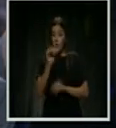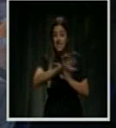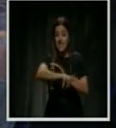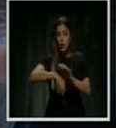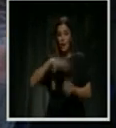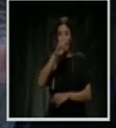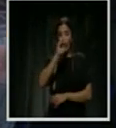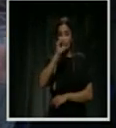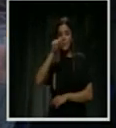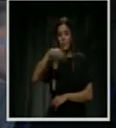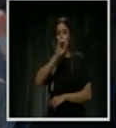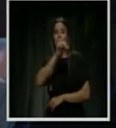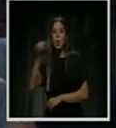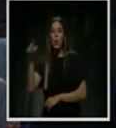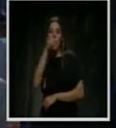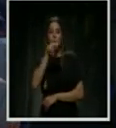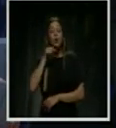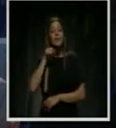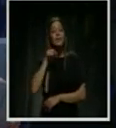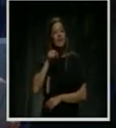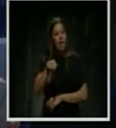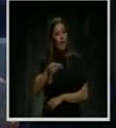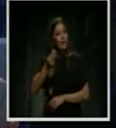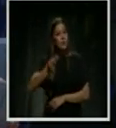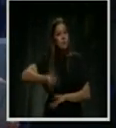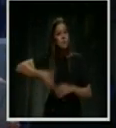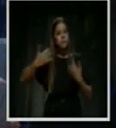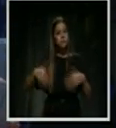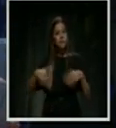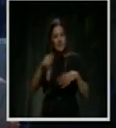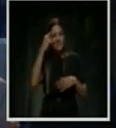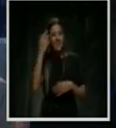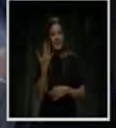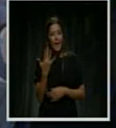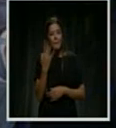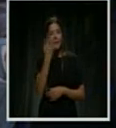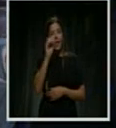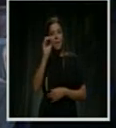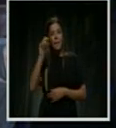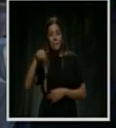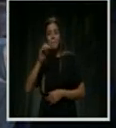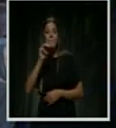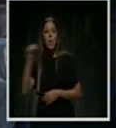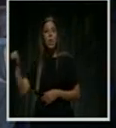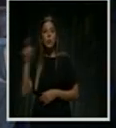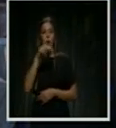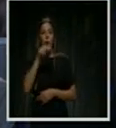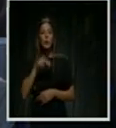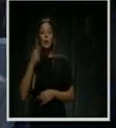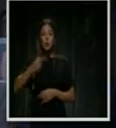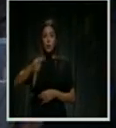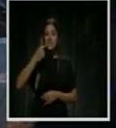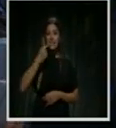flus tal-poplu Malti u Għawġi. Taf kemm hum 400 miljun? Ħan ngħidilkom. Kull sena niġbru 5 miljun